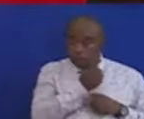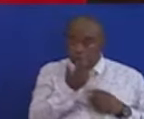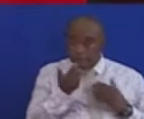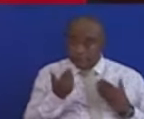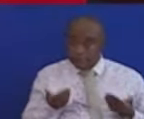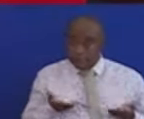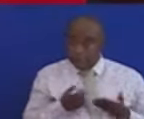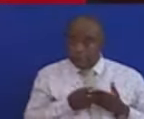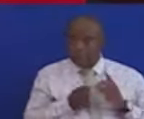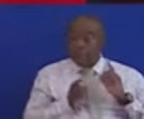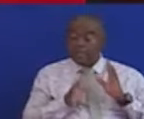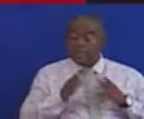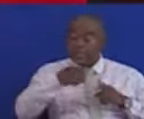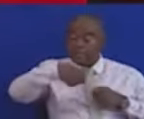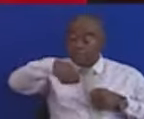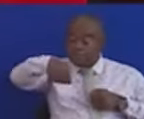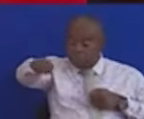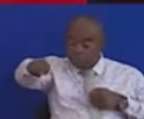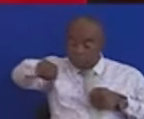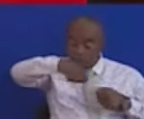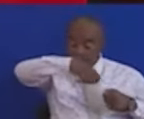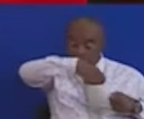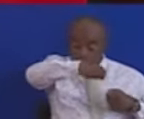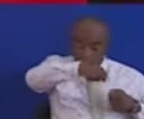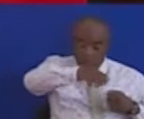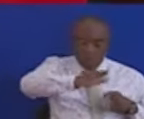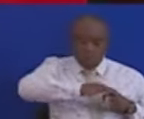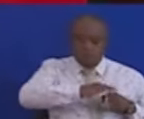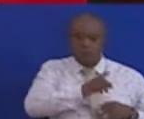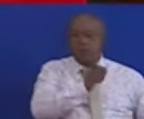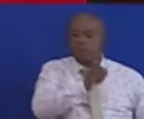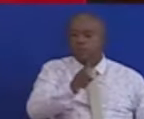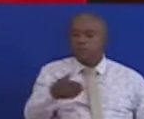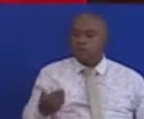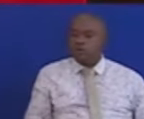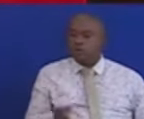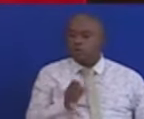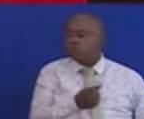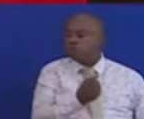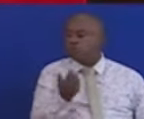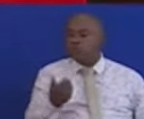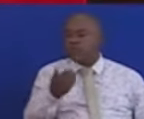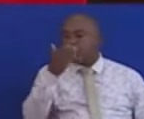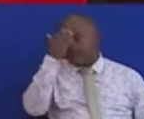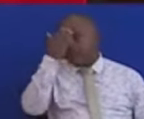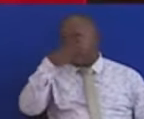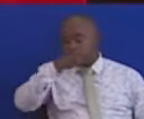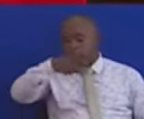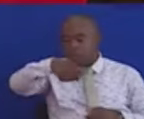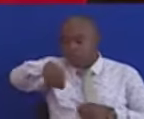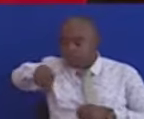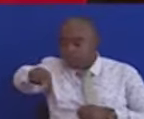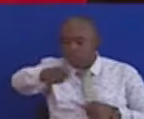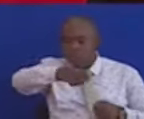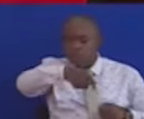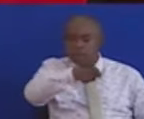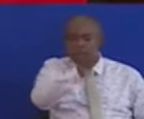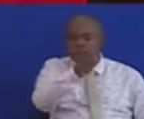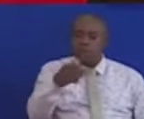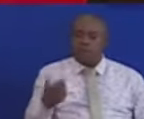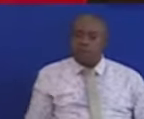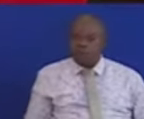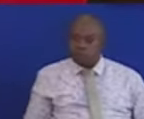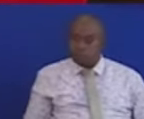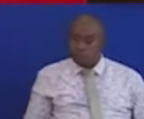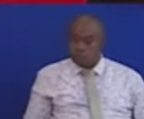ardhelia imesh pima na imesh weeke matumbo pale mna mk mimia Raia anaya Ama pale